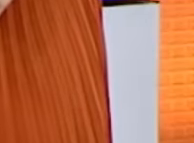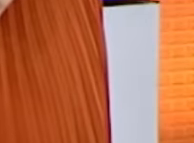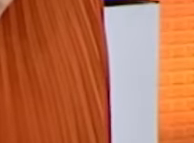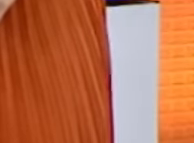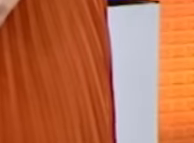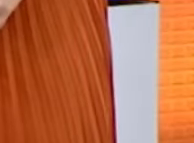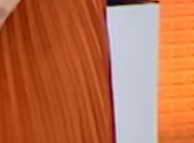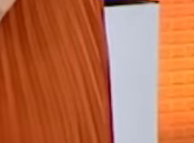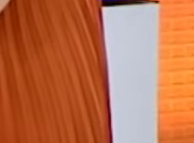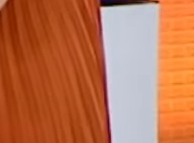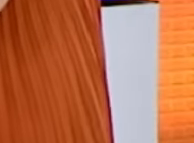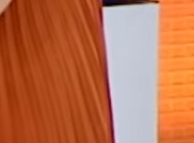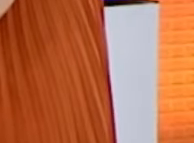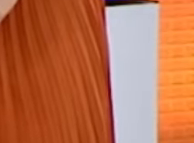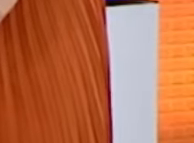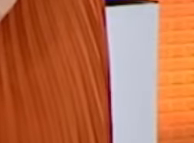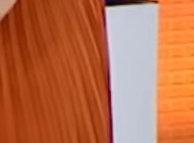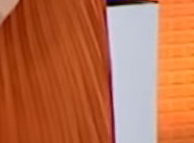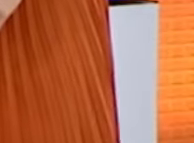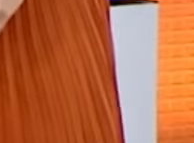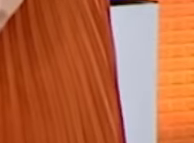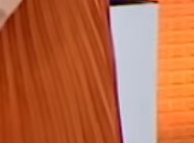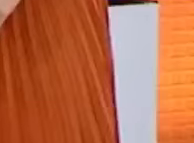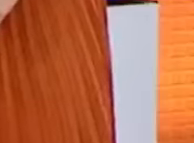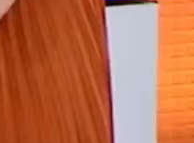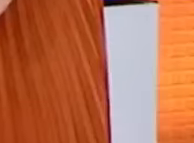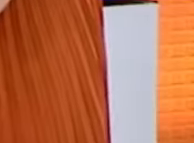sa YouTube. Sa mga kapuso abroad, subaybayan niyo